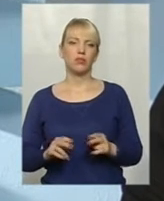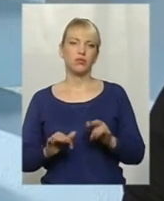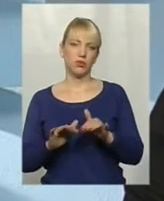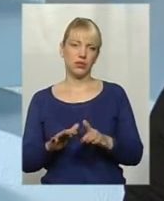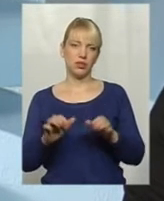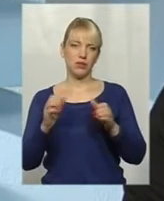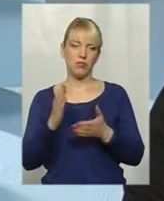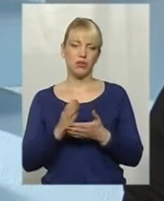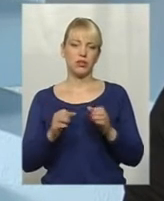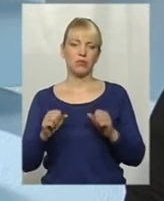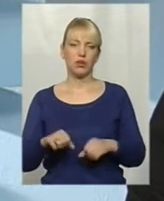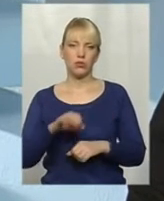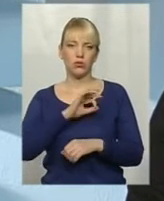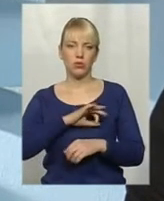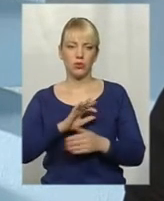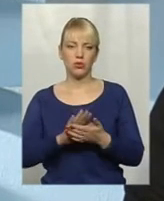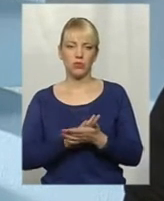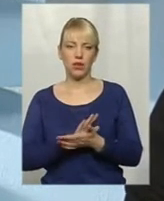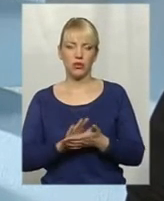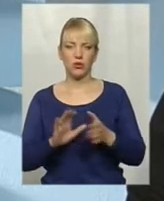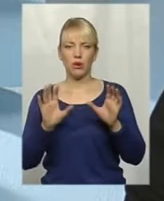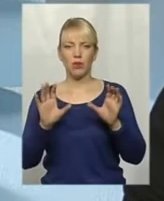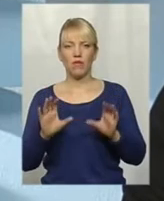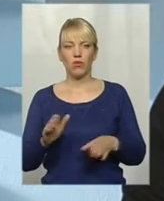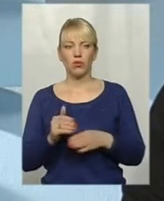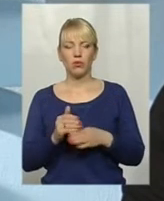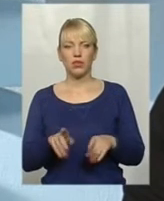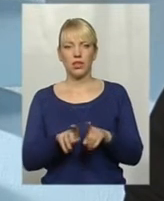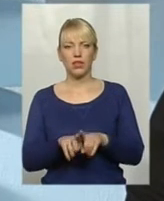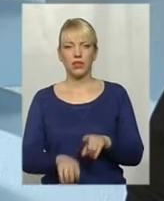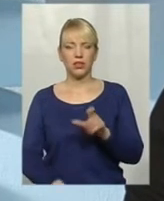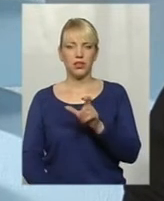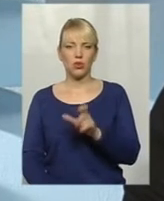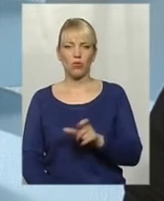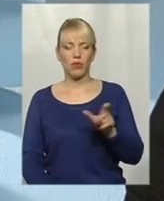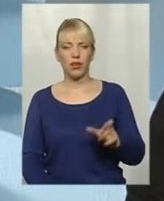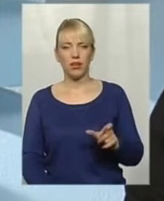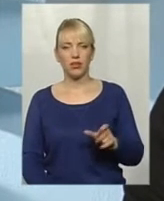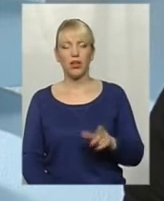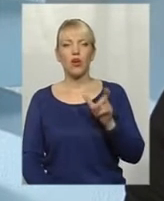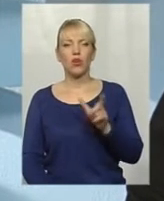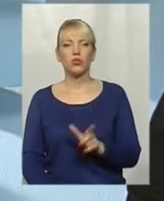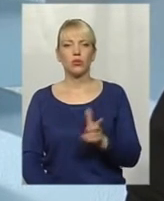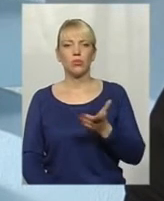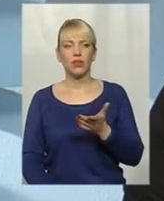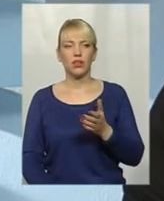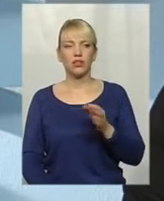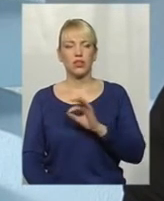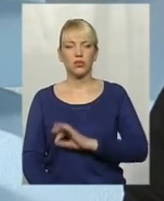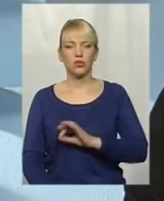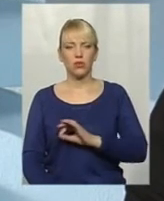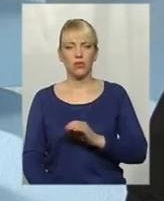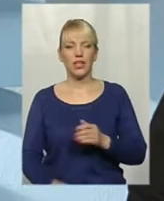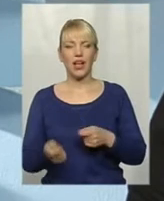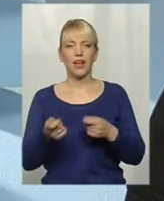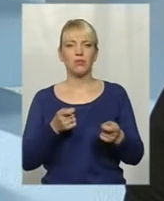право скористатися безоплатною правовою допомогою такі суб'єкти, як особи, щодо яких застосовано